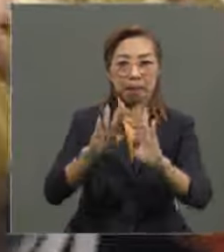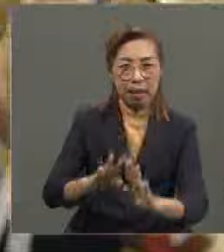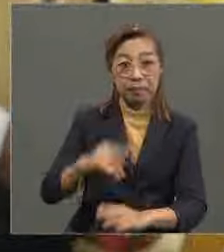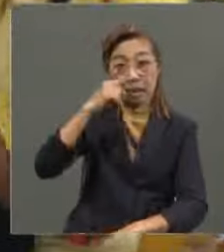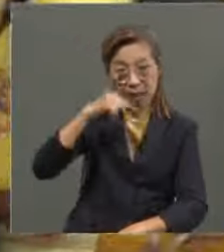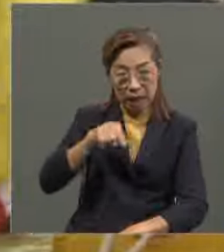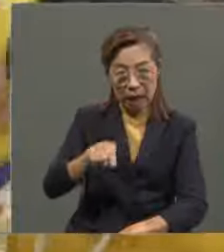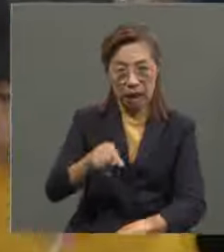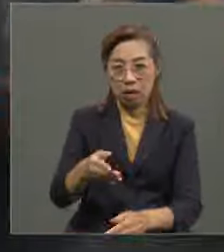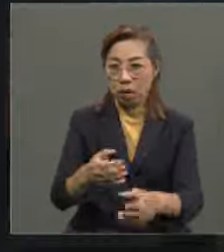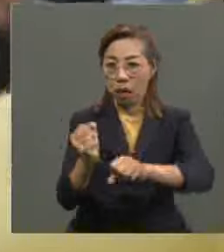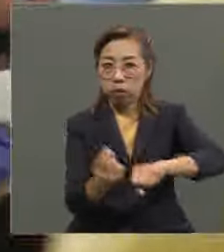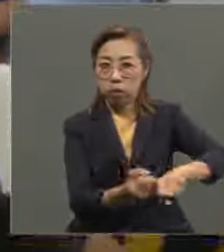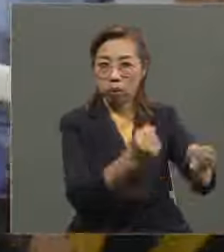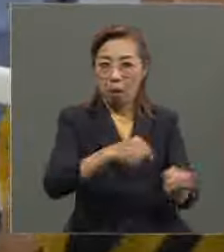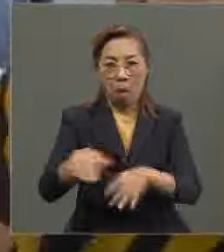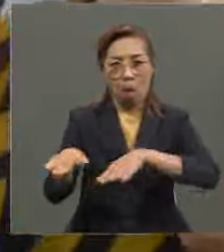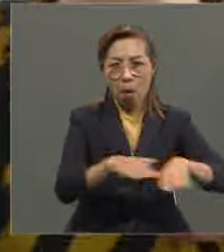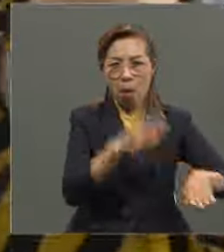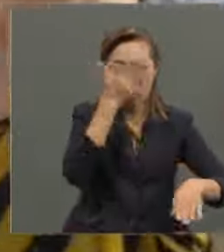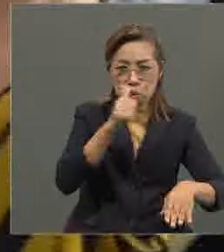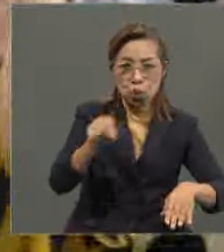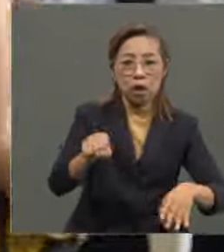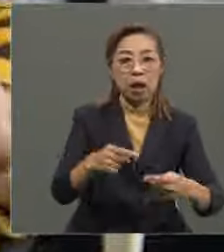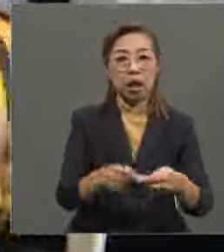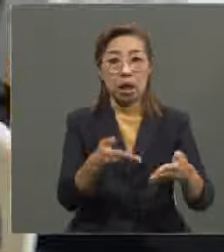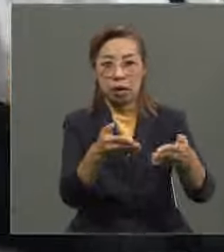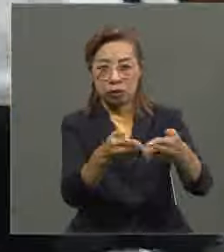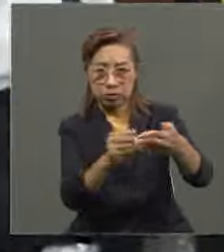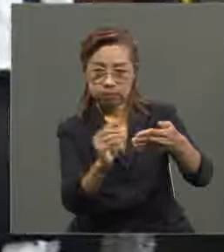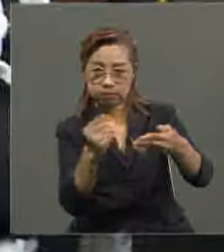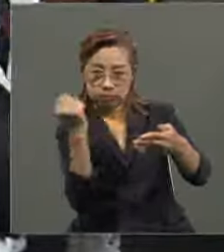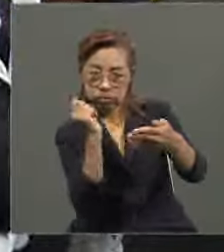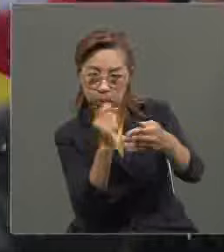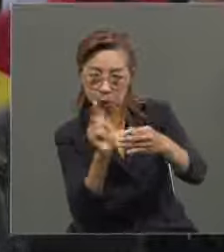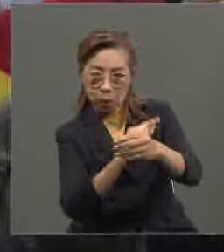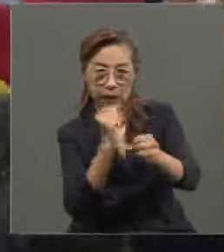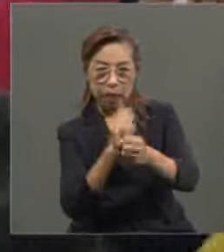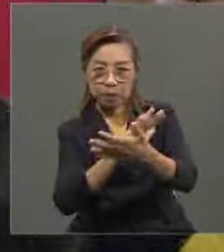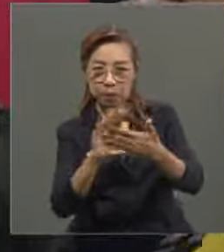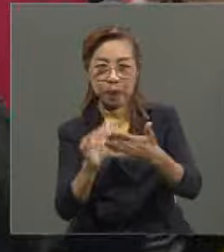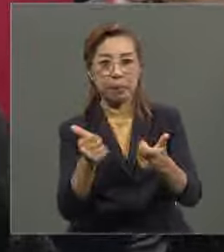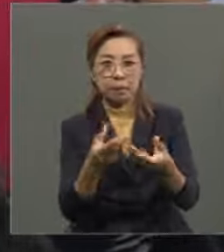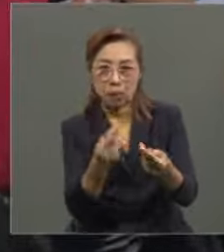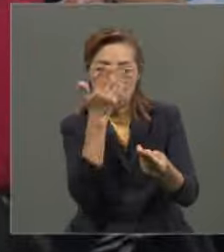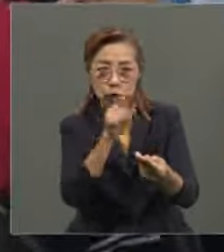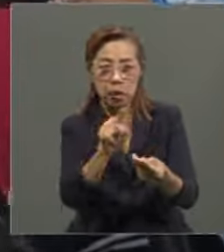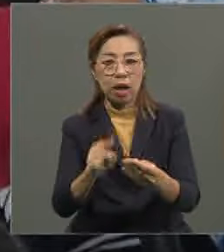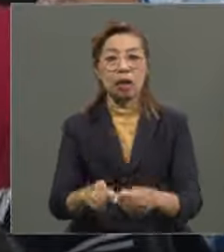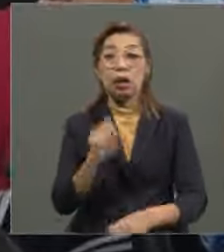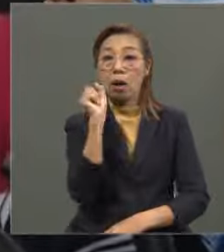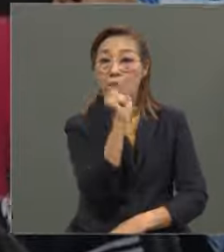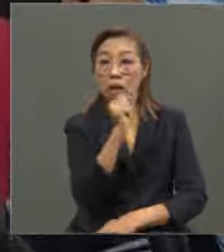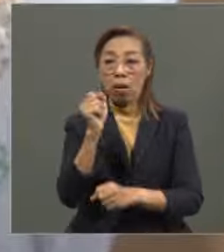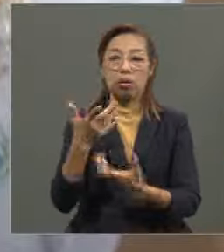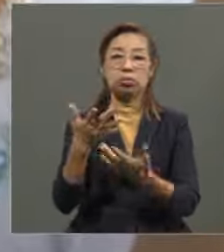างามของกำลังพลฝีพายการซ่อมแซมตกแต่งเรือทุกลำอย่างละเอียดประณีตรวมถึงความไพเราะของบทเหเรือ